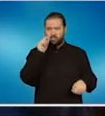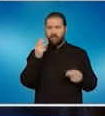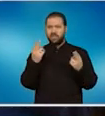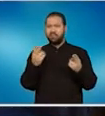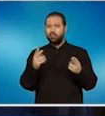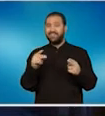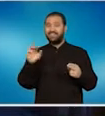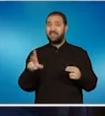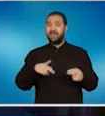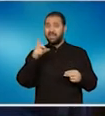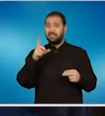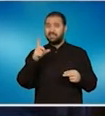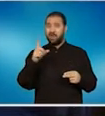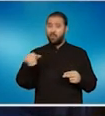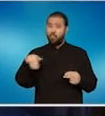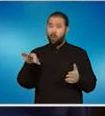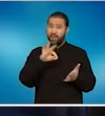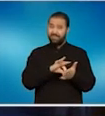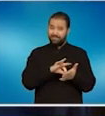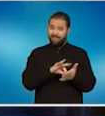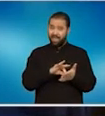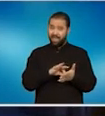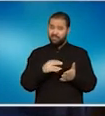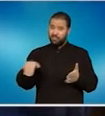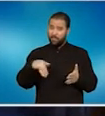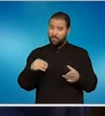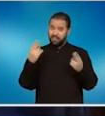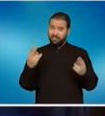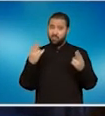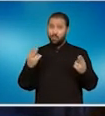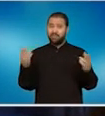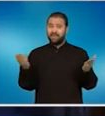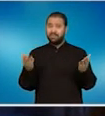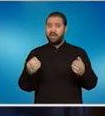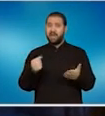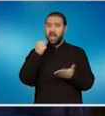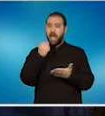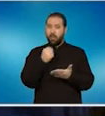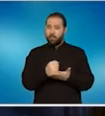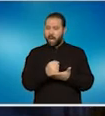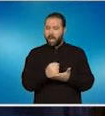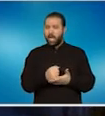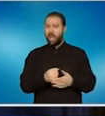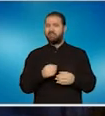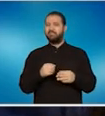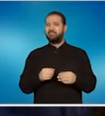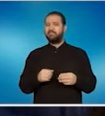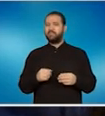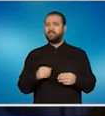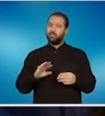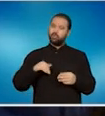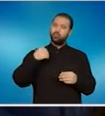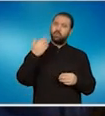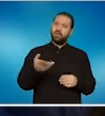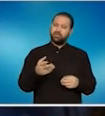în viața Sfinției sale momente esențiale care l-au marcat decisiv